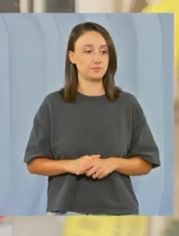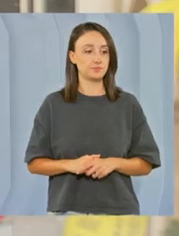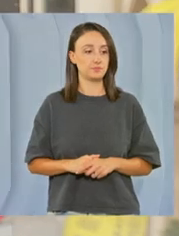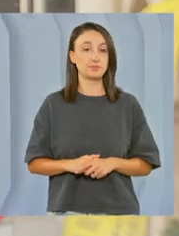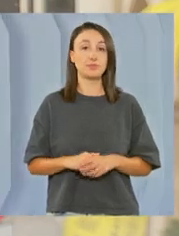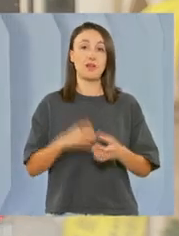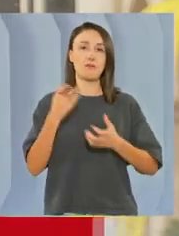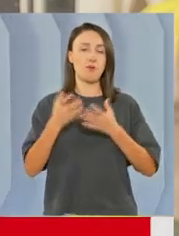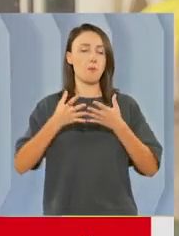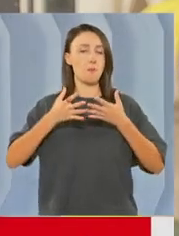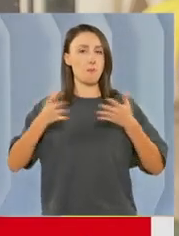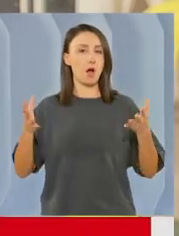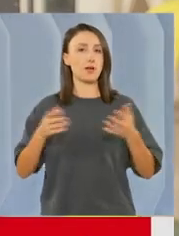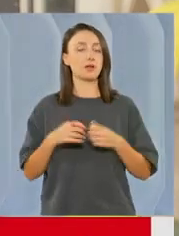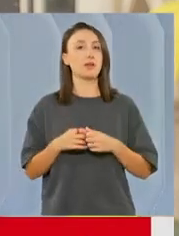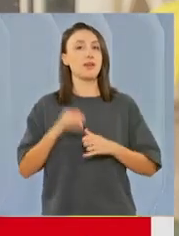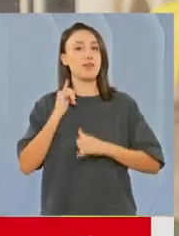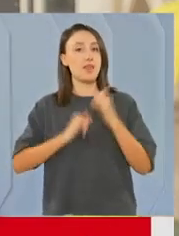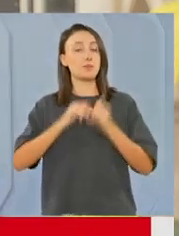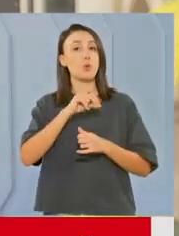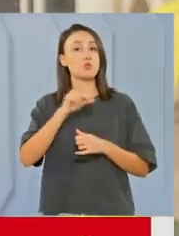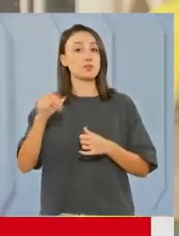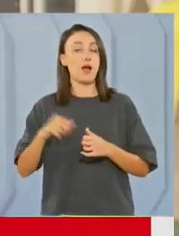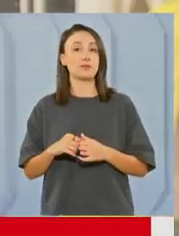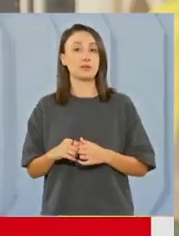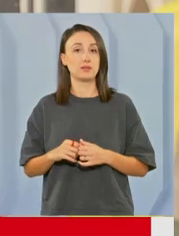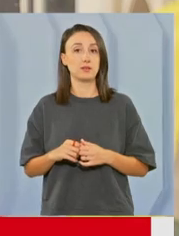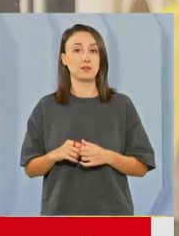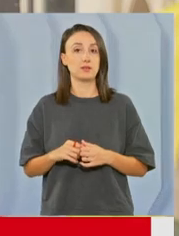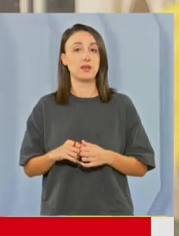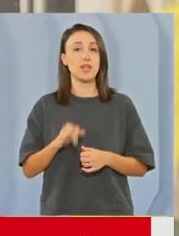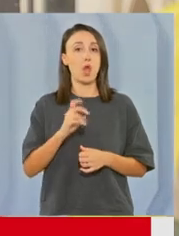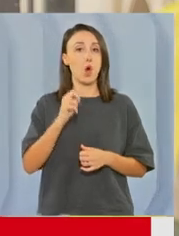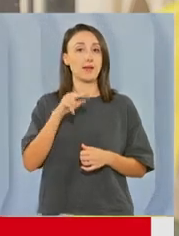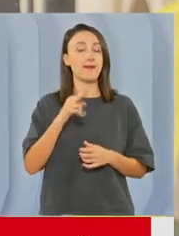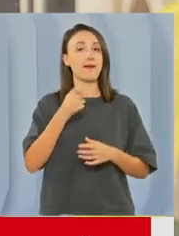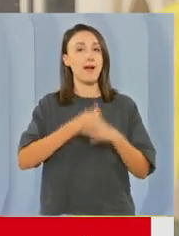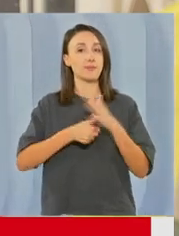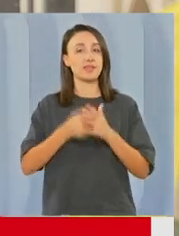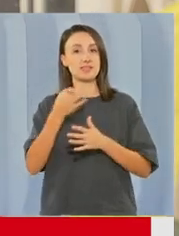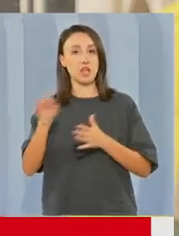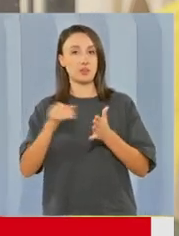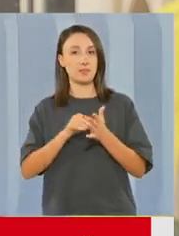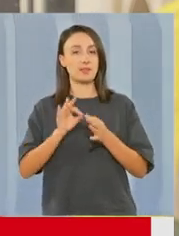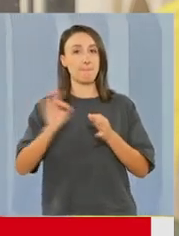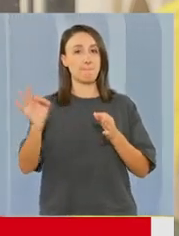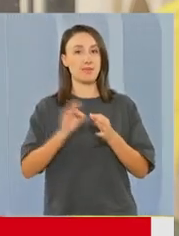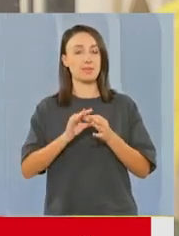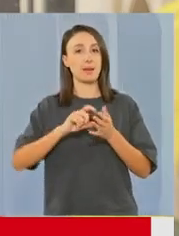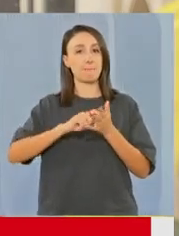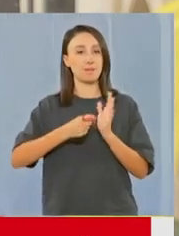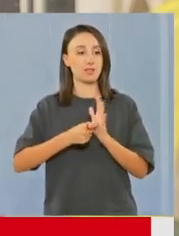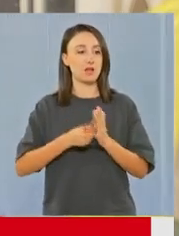Un incendiu masiv de vegetație uscată a cuprins parcul Ior din capitală. 10.000 de metri pătrați au fost mistuiți de